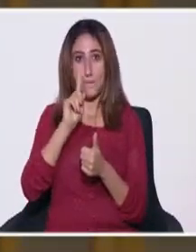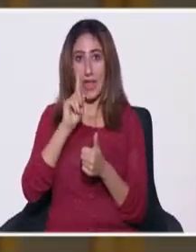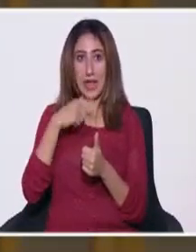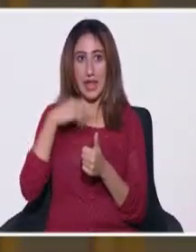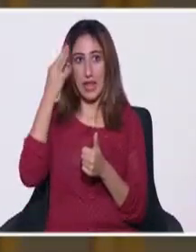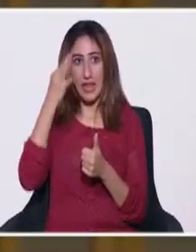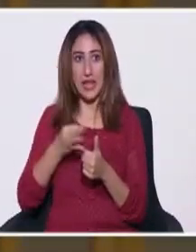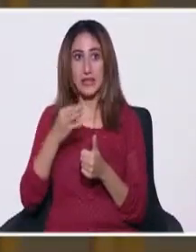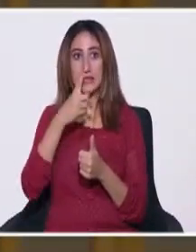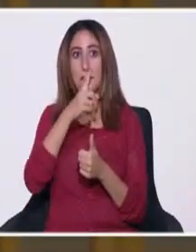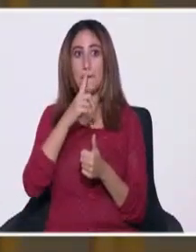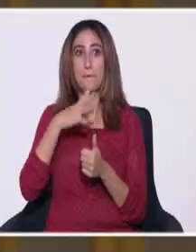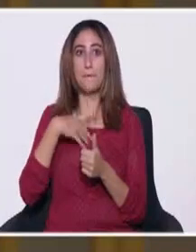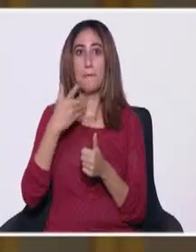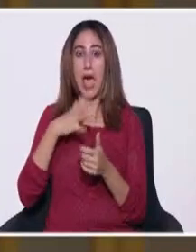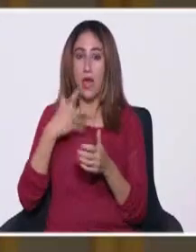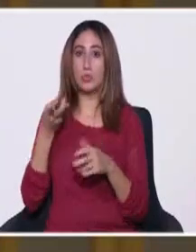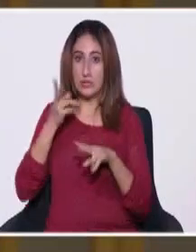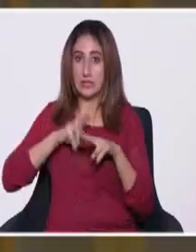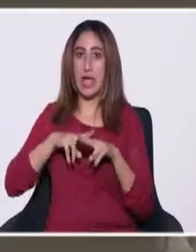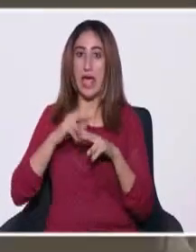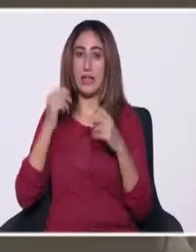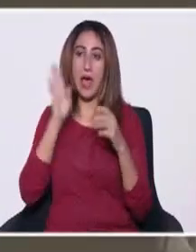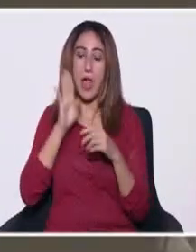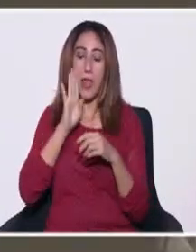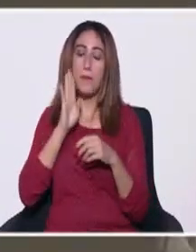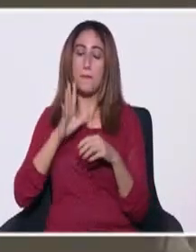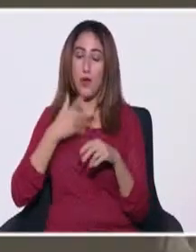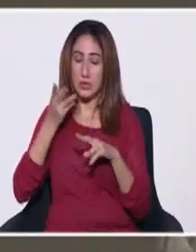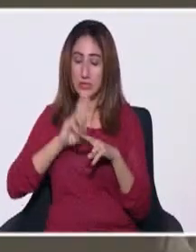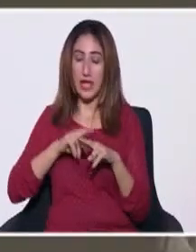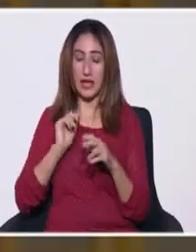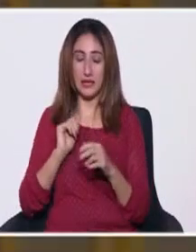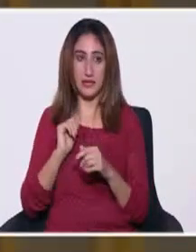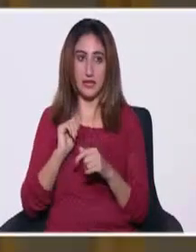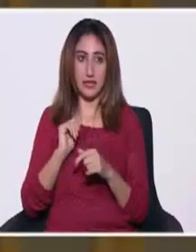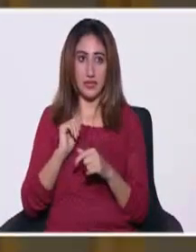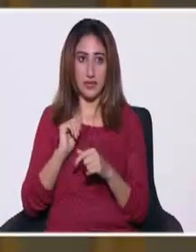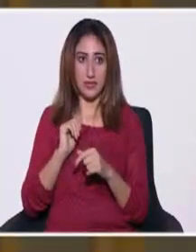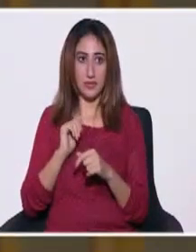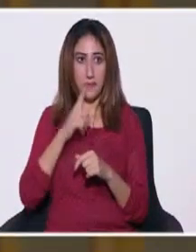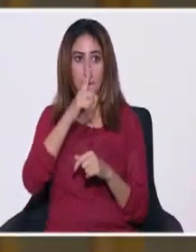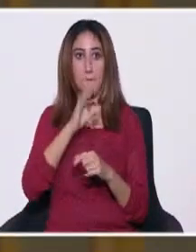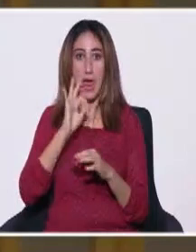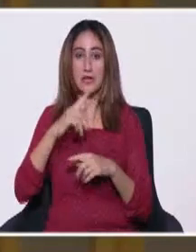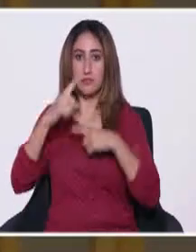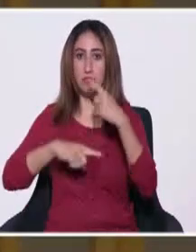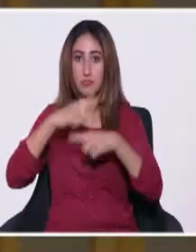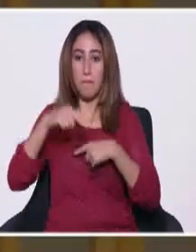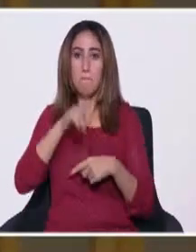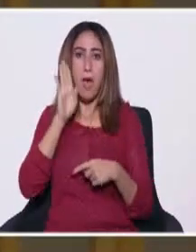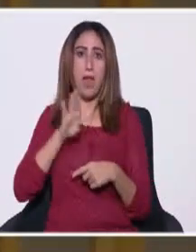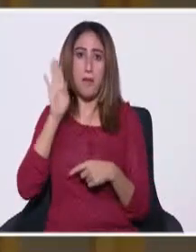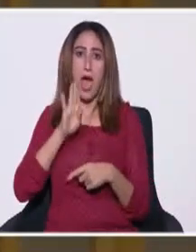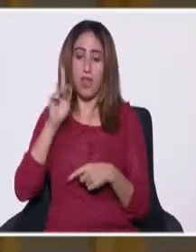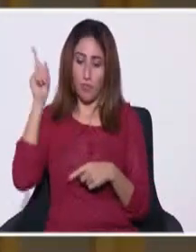انا معاها لحد ما تقول انا اكتفيت، انا خلاص كده مش عايزه تعليم. بس انا بقى ما كنتش بكتفي الحمد لله ولحد دلوقتي